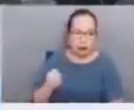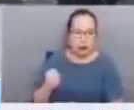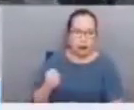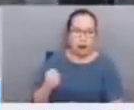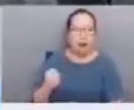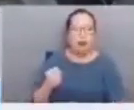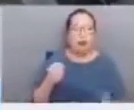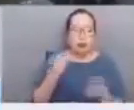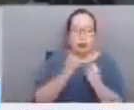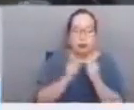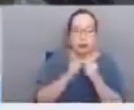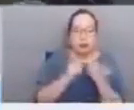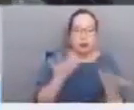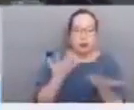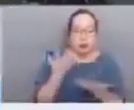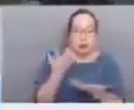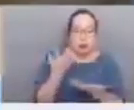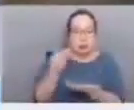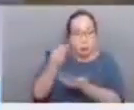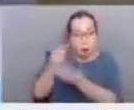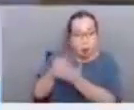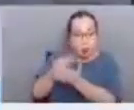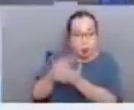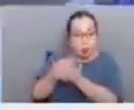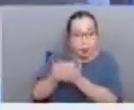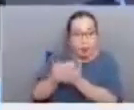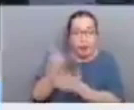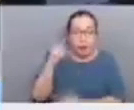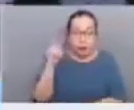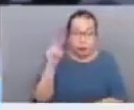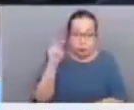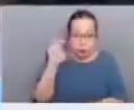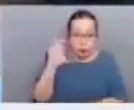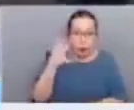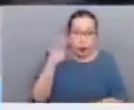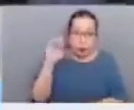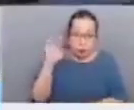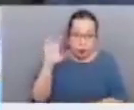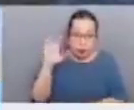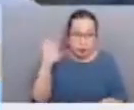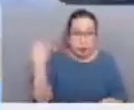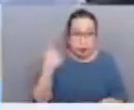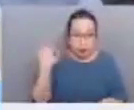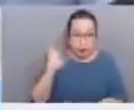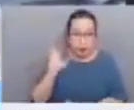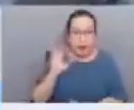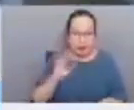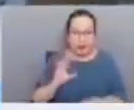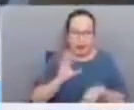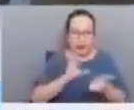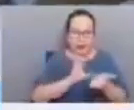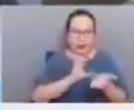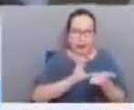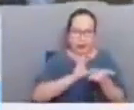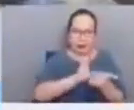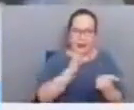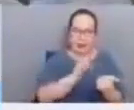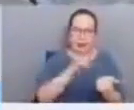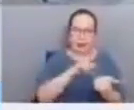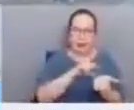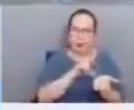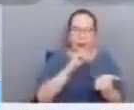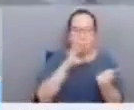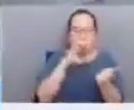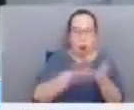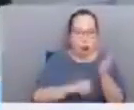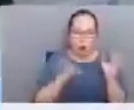gsis.gov.ph. Nandun po yung mga instructions po kung paano nyo po pwede applyan yung loan program na yan po. Sana po